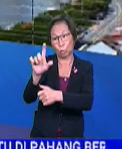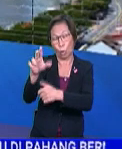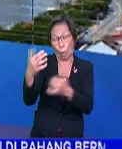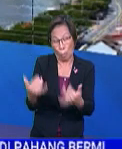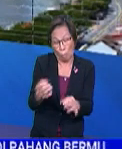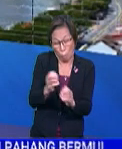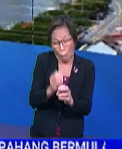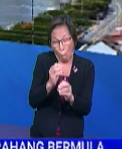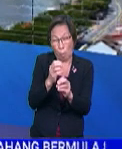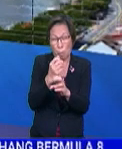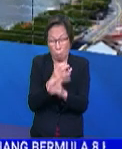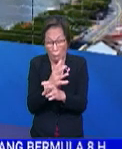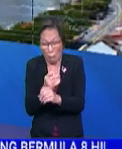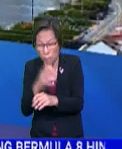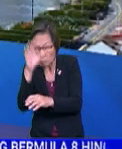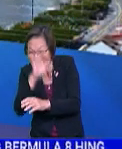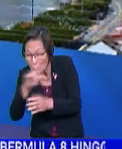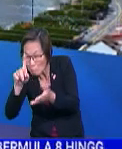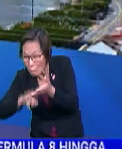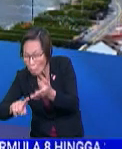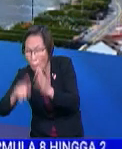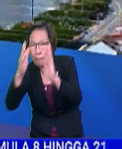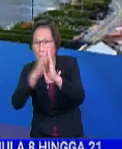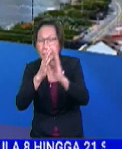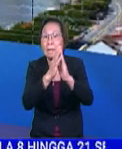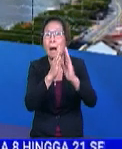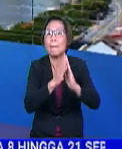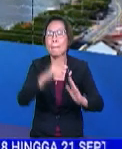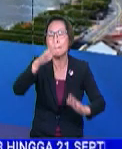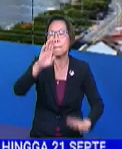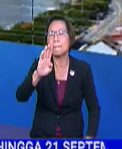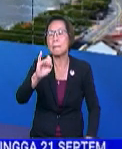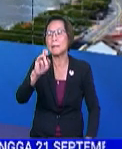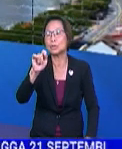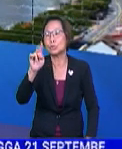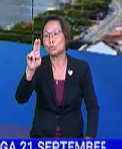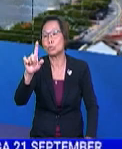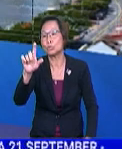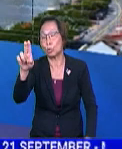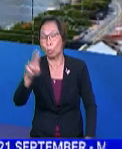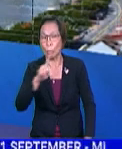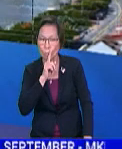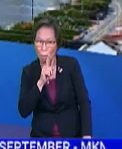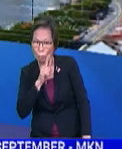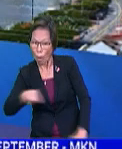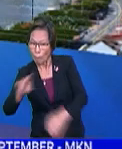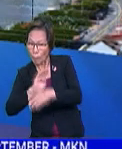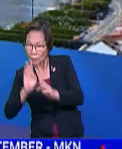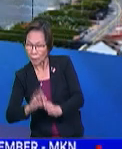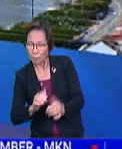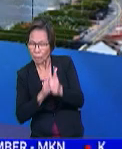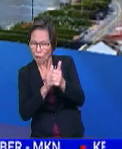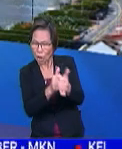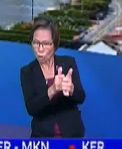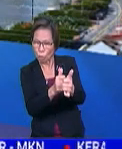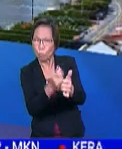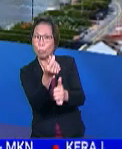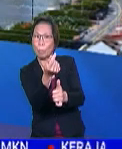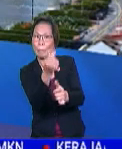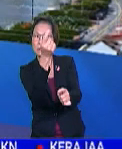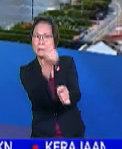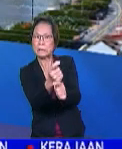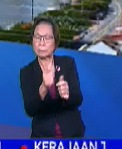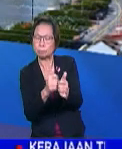menjalankan pemeriksaan di sekitar premis Bandar Bintulu bagi memastikan pihak peniaga mematuhi harga yang telah